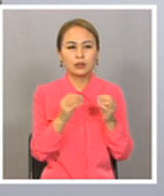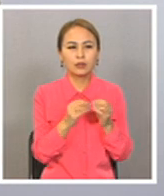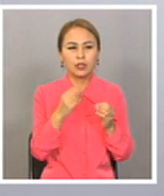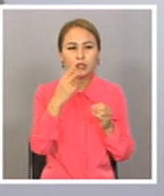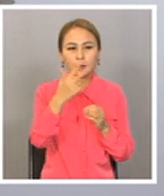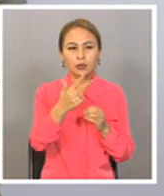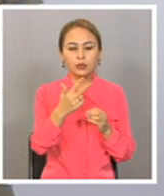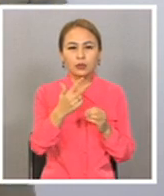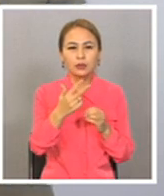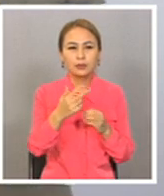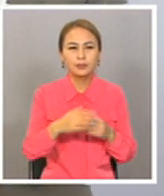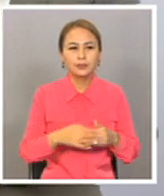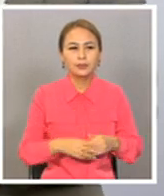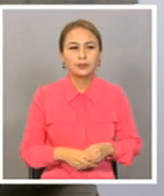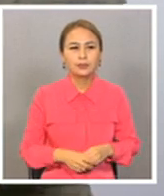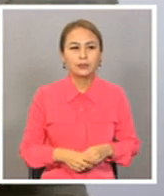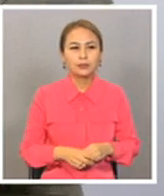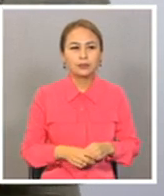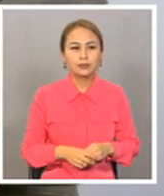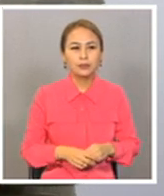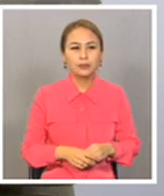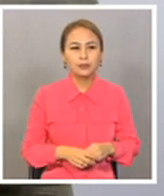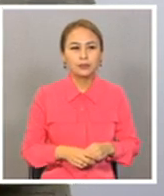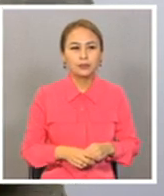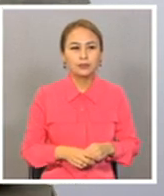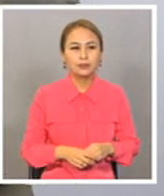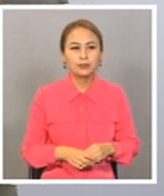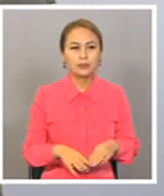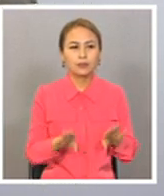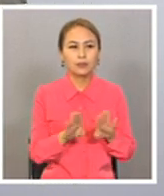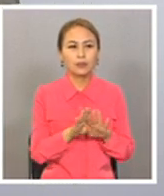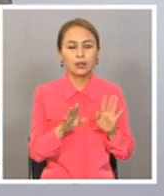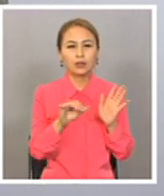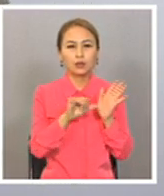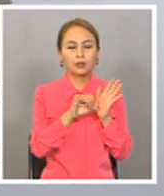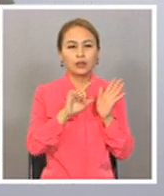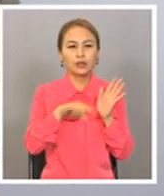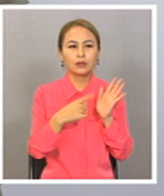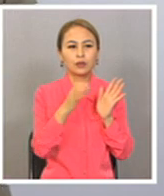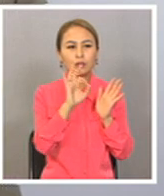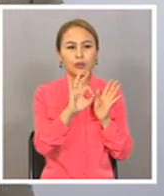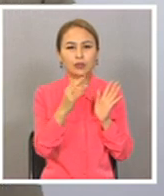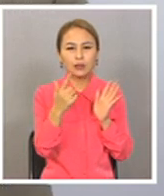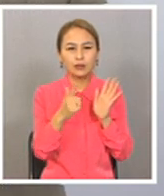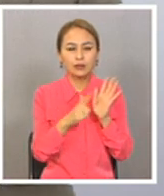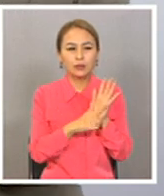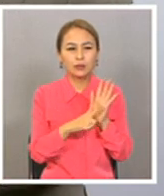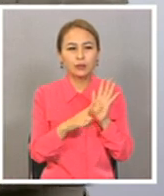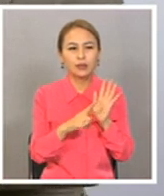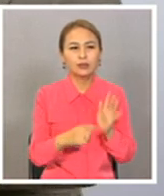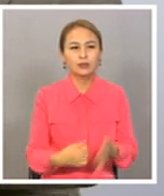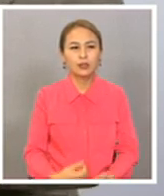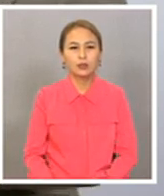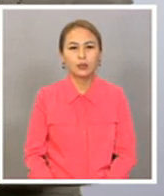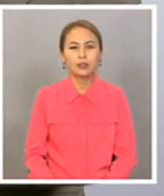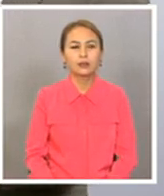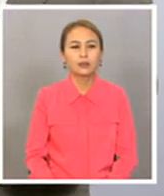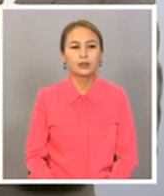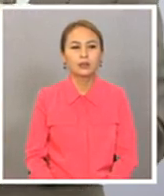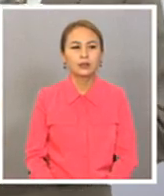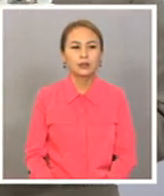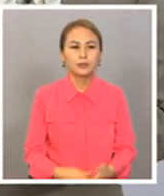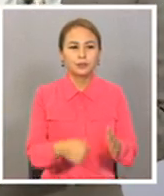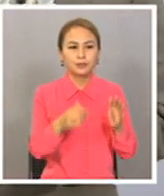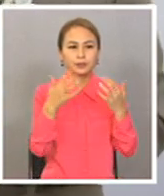3 деген жай бөлшек шығады. Келесі 6 бүтін 100'ден 7. Әрине аралас